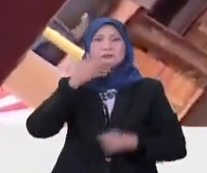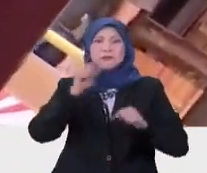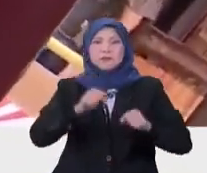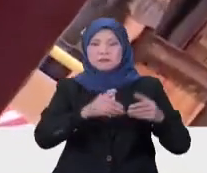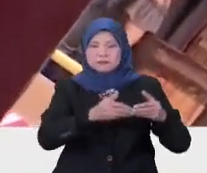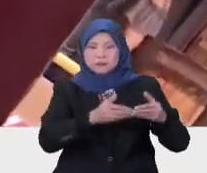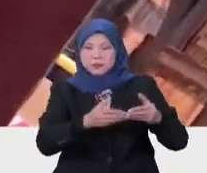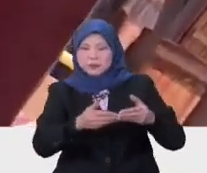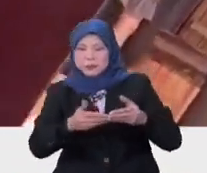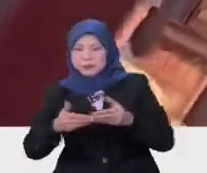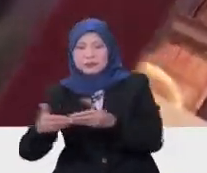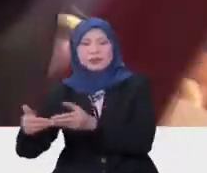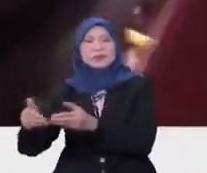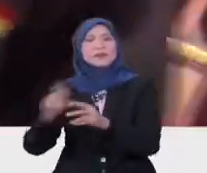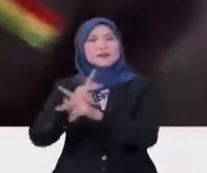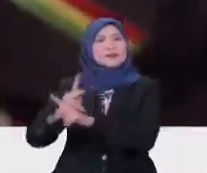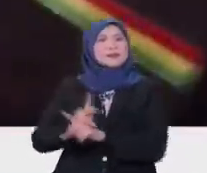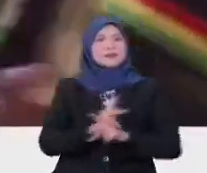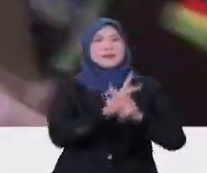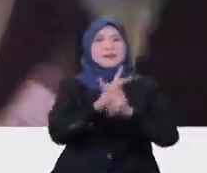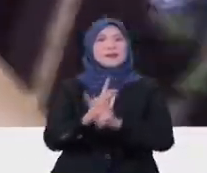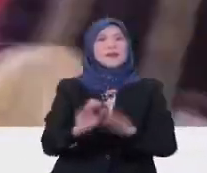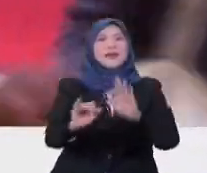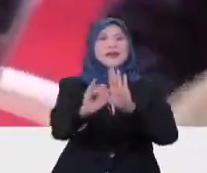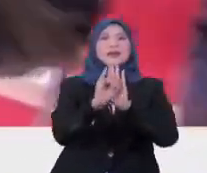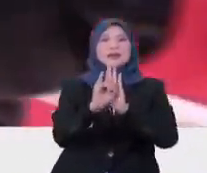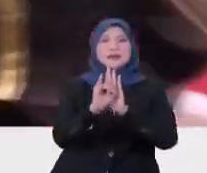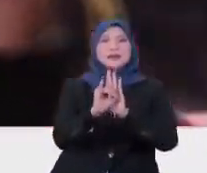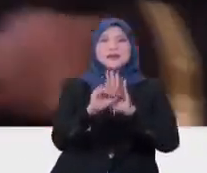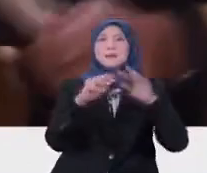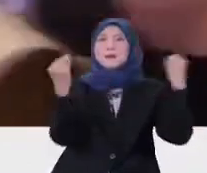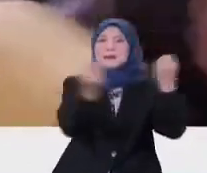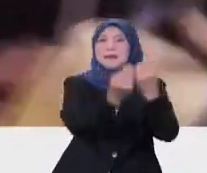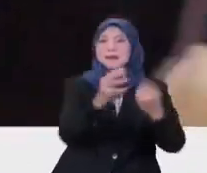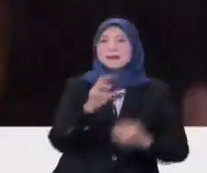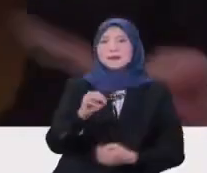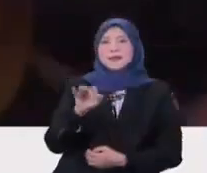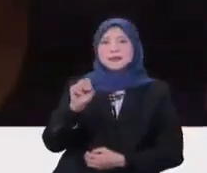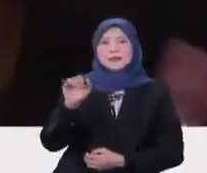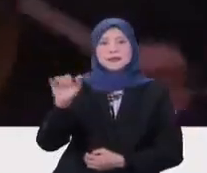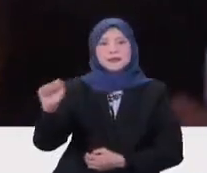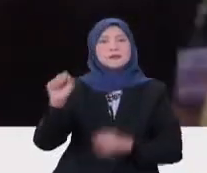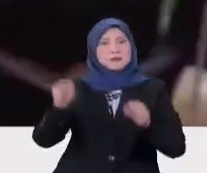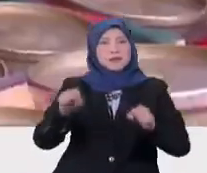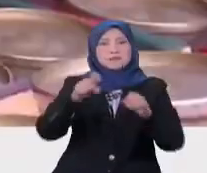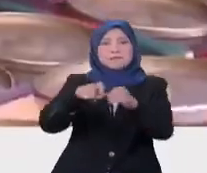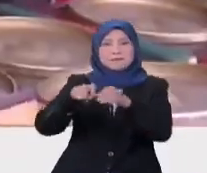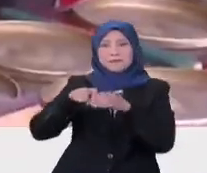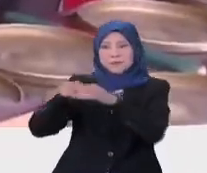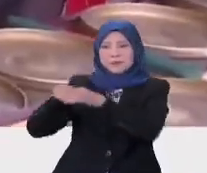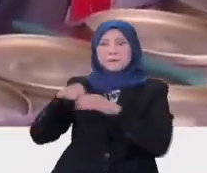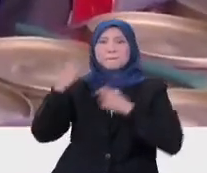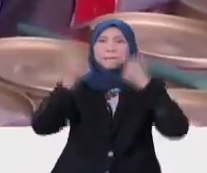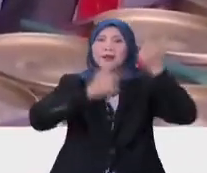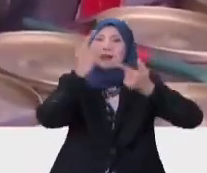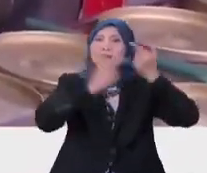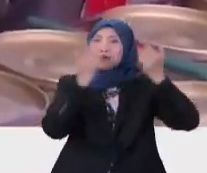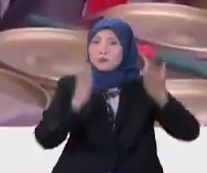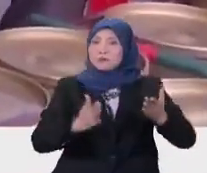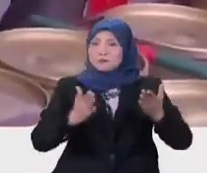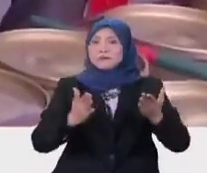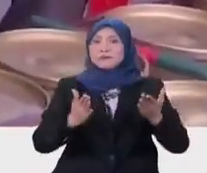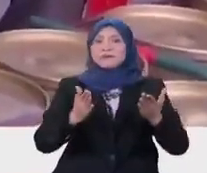kesinambungan untuk menjaga identiti masyarakat Bisaya itu sendiri dan niatnya menjadi satu tarikan kepada pelancong yang sudah